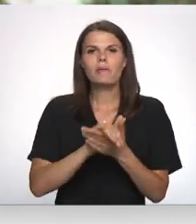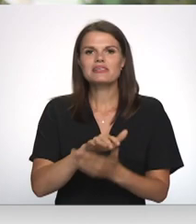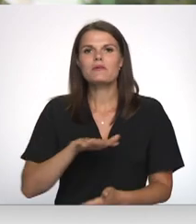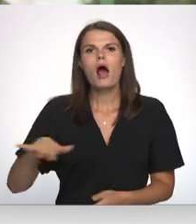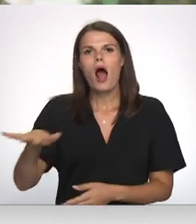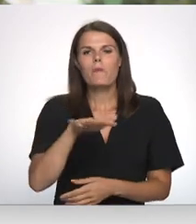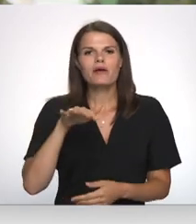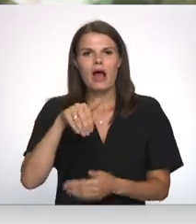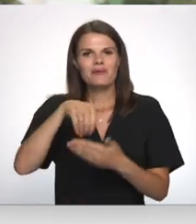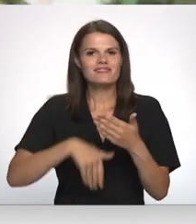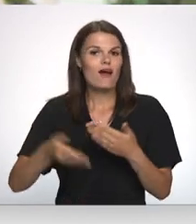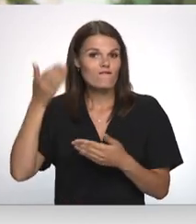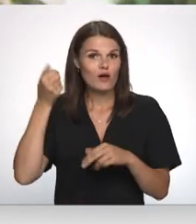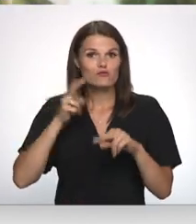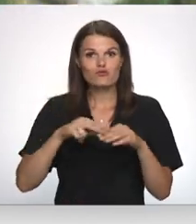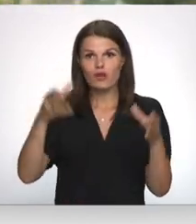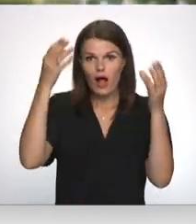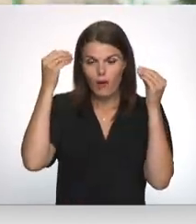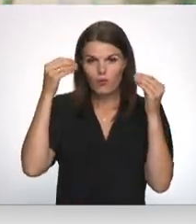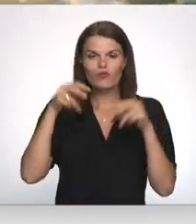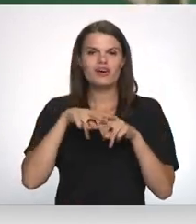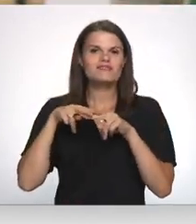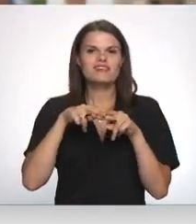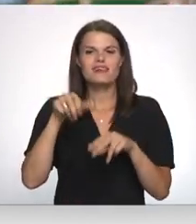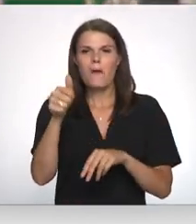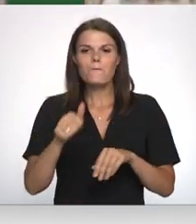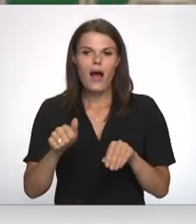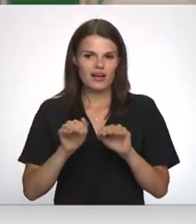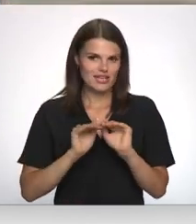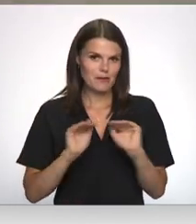cirka mākslas pamatus. Iļja Kozins, Ainis Kupčs, Latvijas Televīzija.